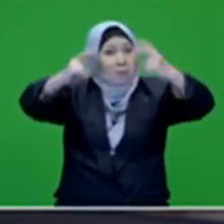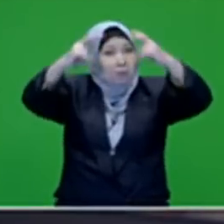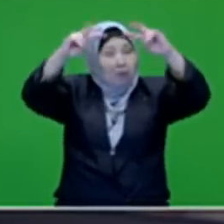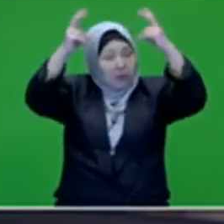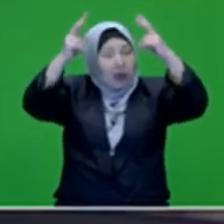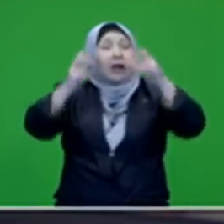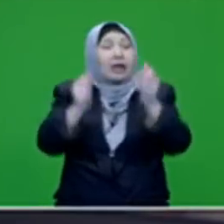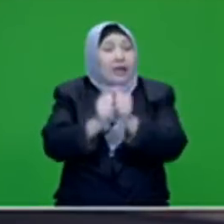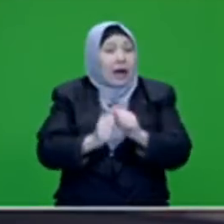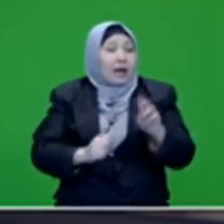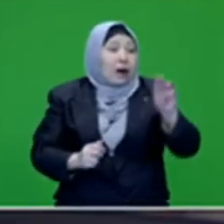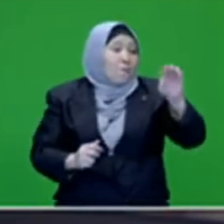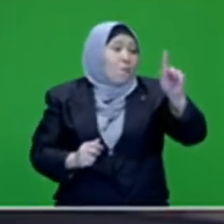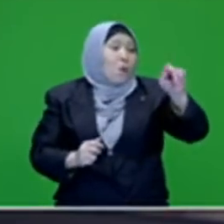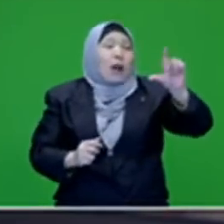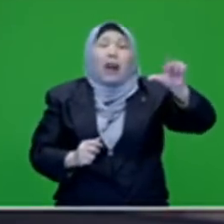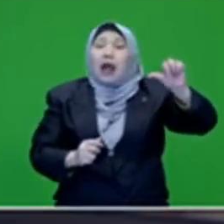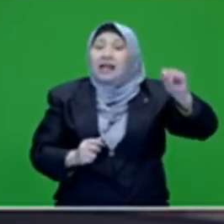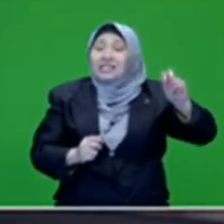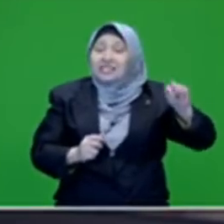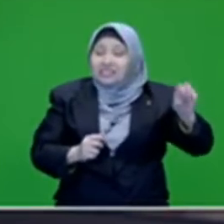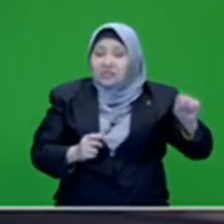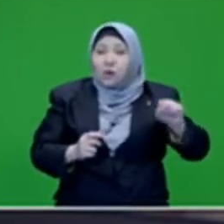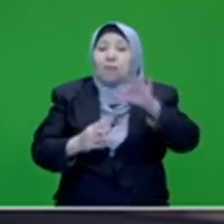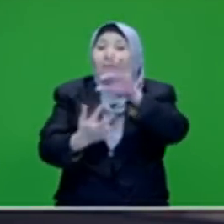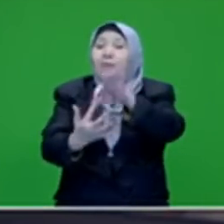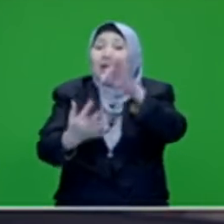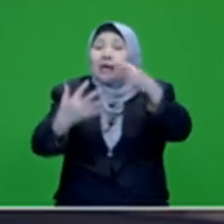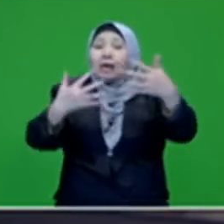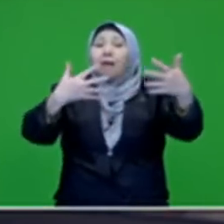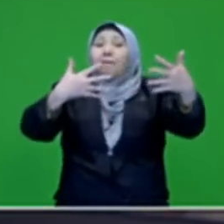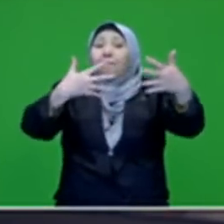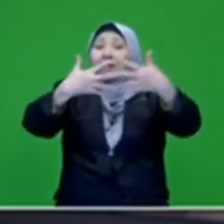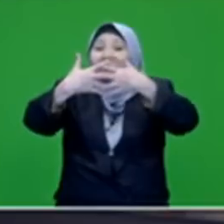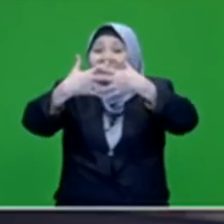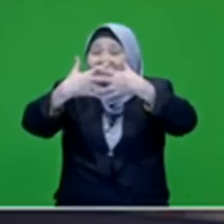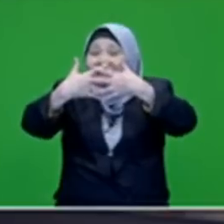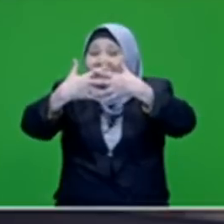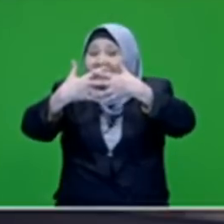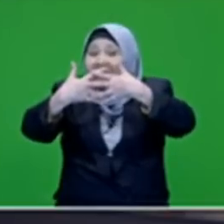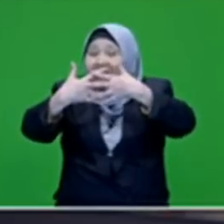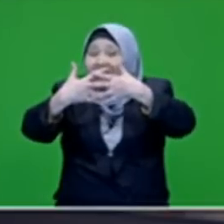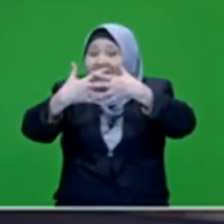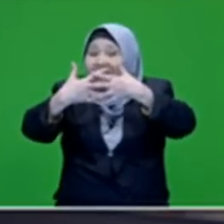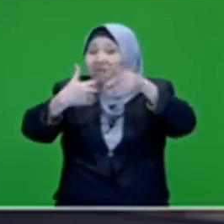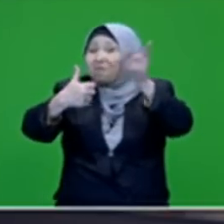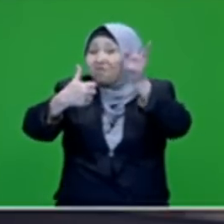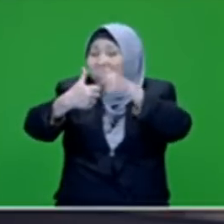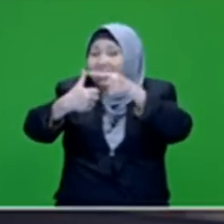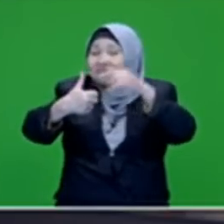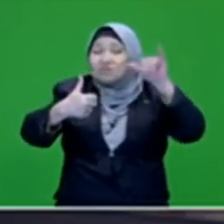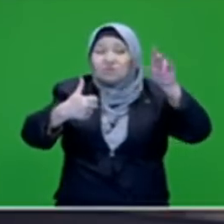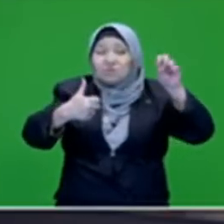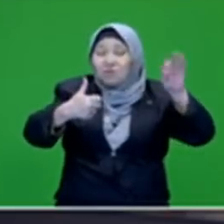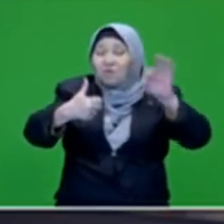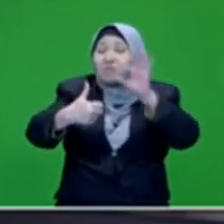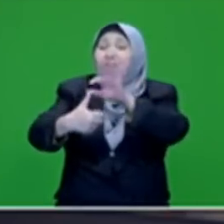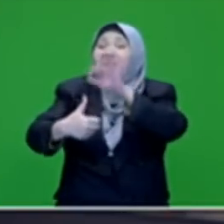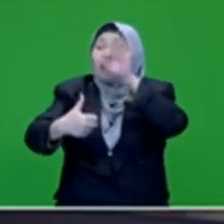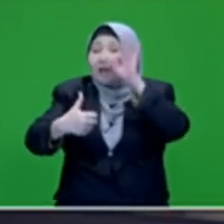membawa kepada Nabi Yusuf memilih penjara berbanding dengan kaidahunna ya, sebagaimana pada